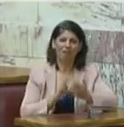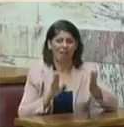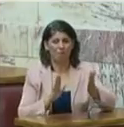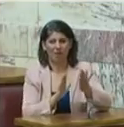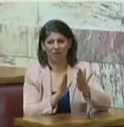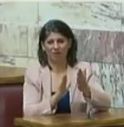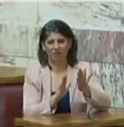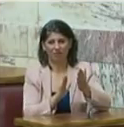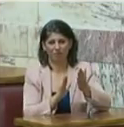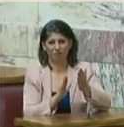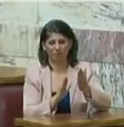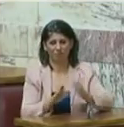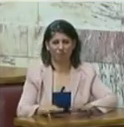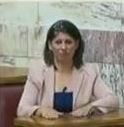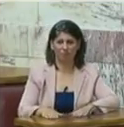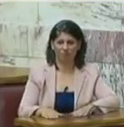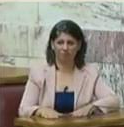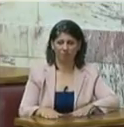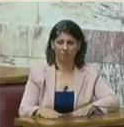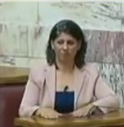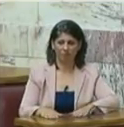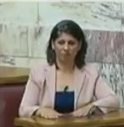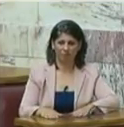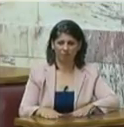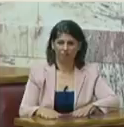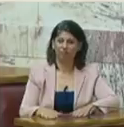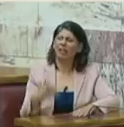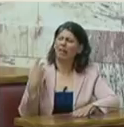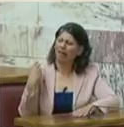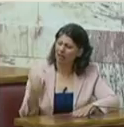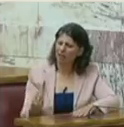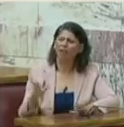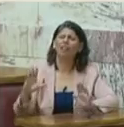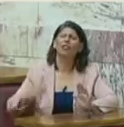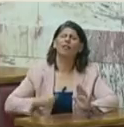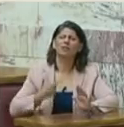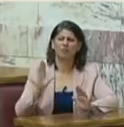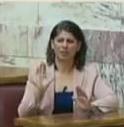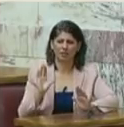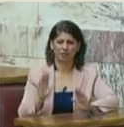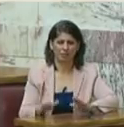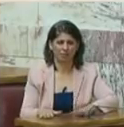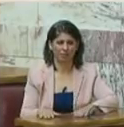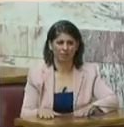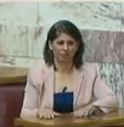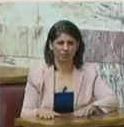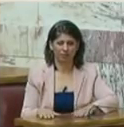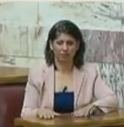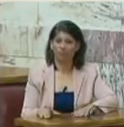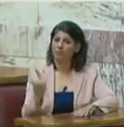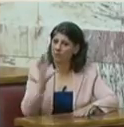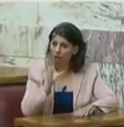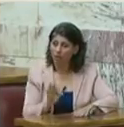και λιθοβολείτε. Καλά κάνετε. Δεν μας πειράζει αυτό. Όμως αλήθεια, κύριε